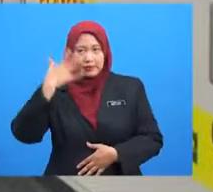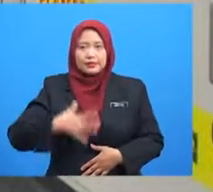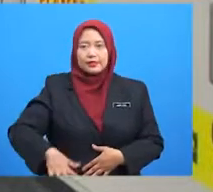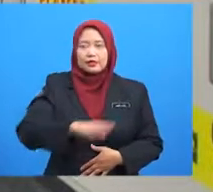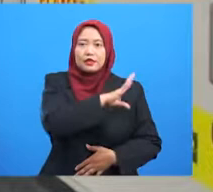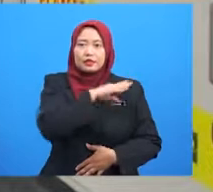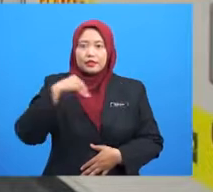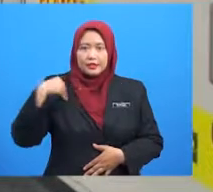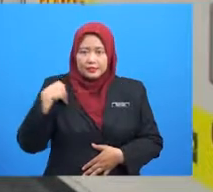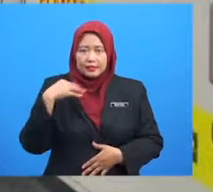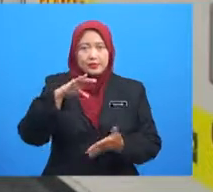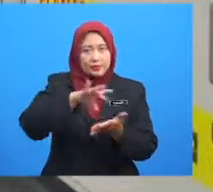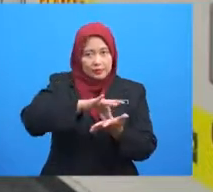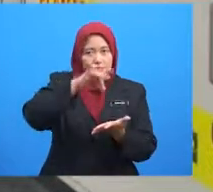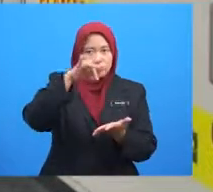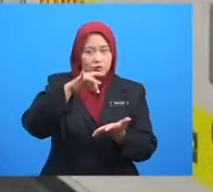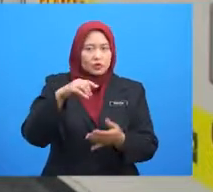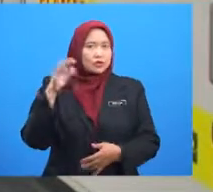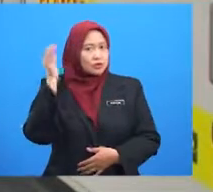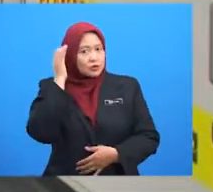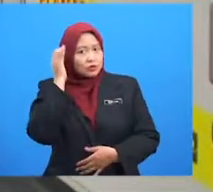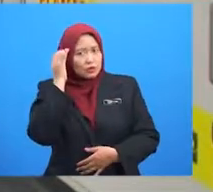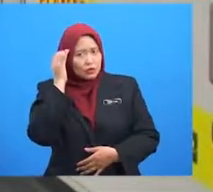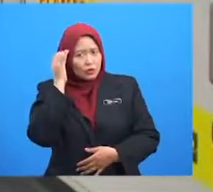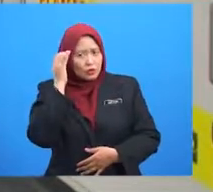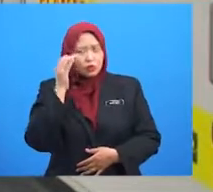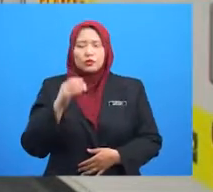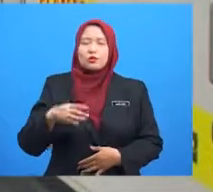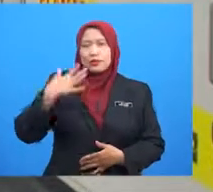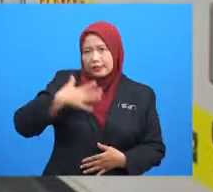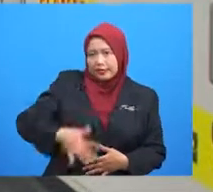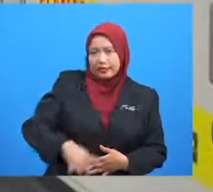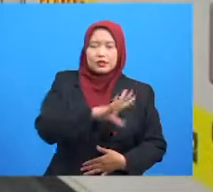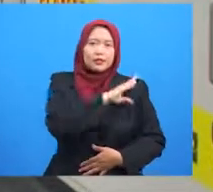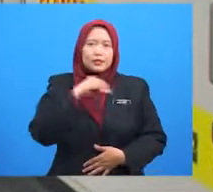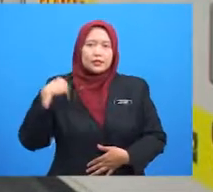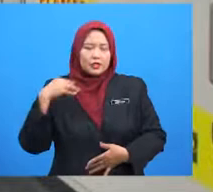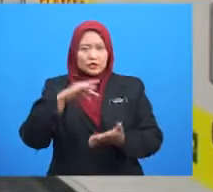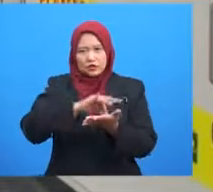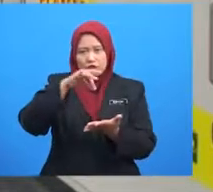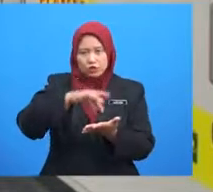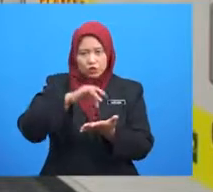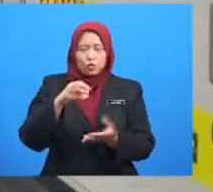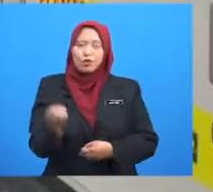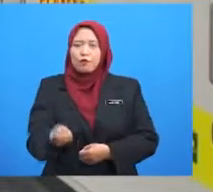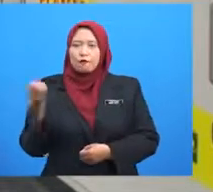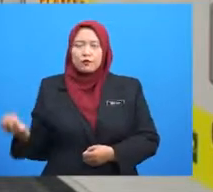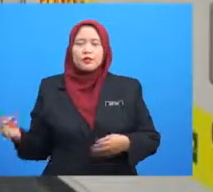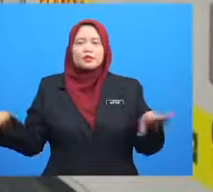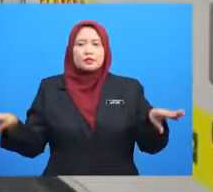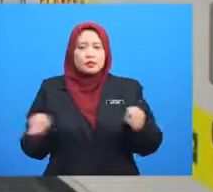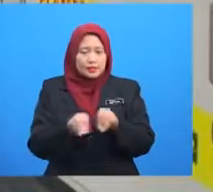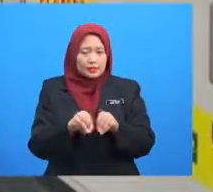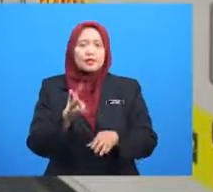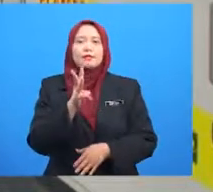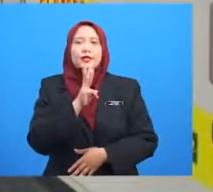sudah tahu, kain dan tisu ialah objek yang menyerap air. Tetapi, antara kain